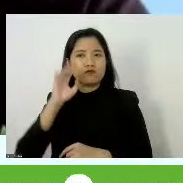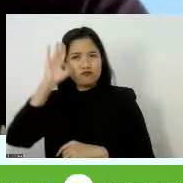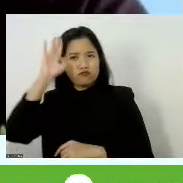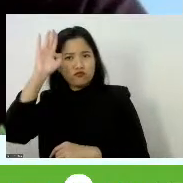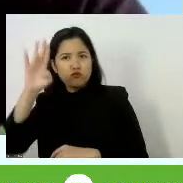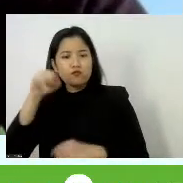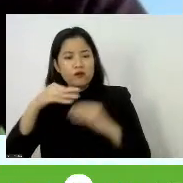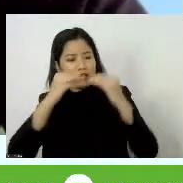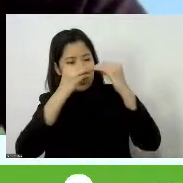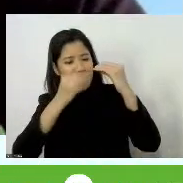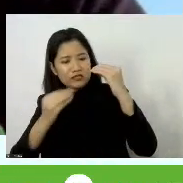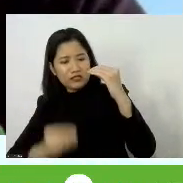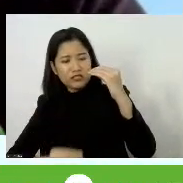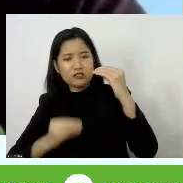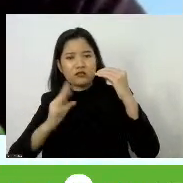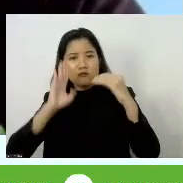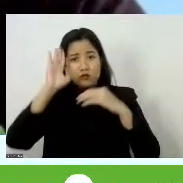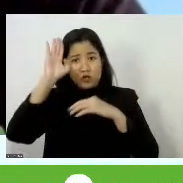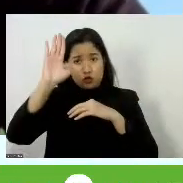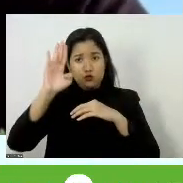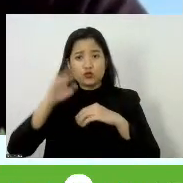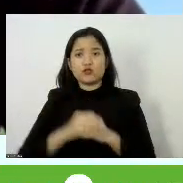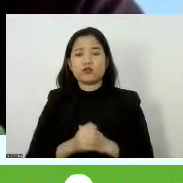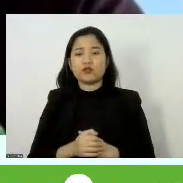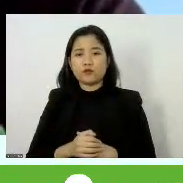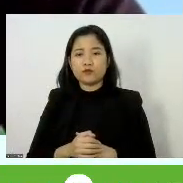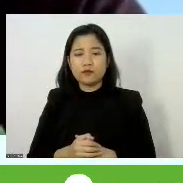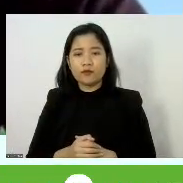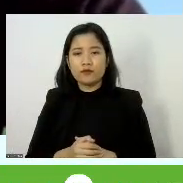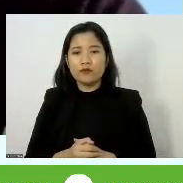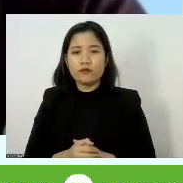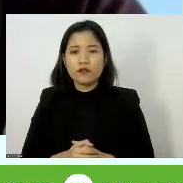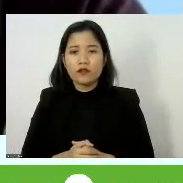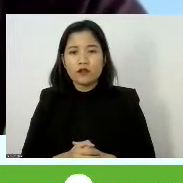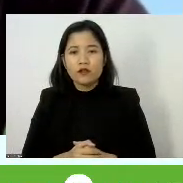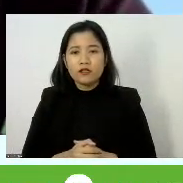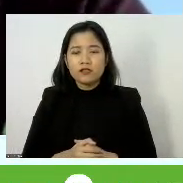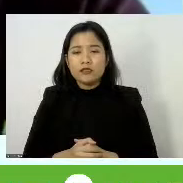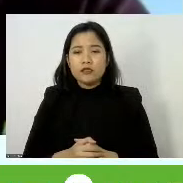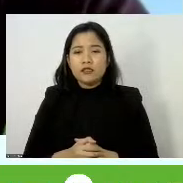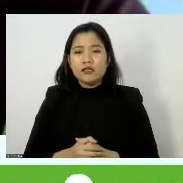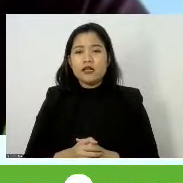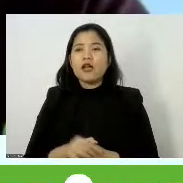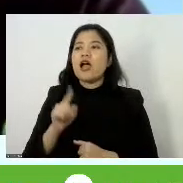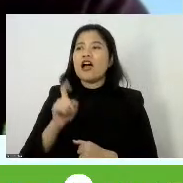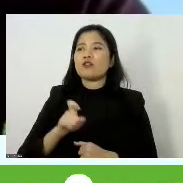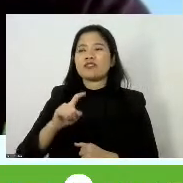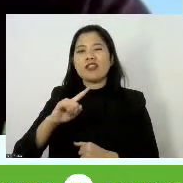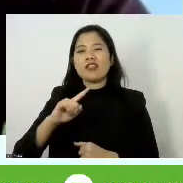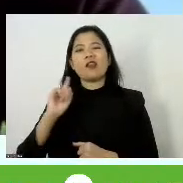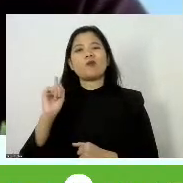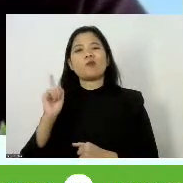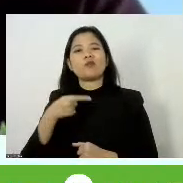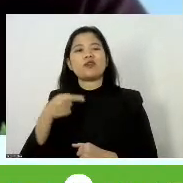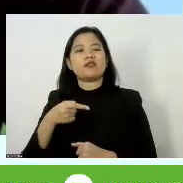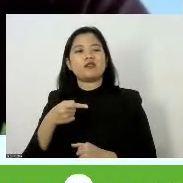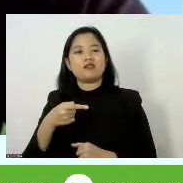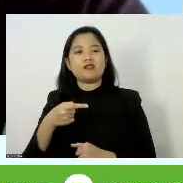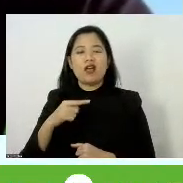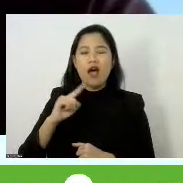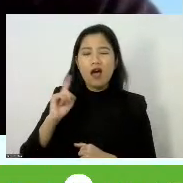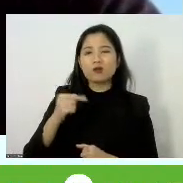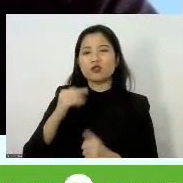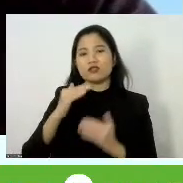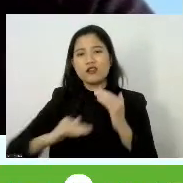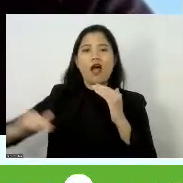pengganti penerus Pak Didi mas hari dan lain-lain ini harus lebih kan ya Pak Haryo media kita harus lebih